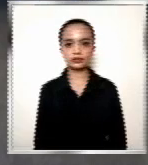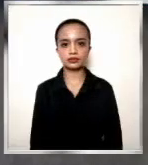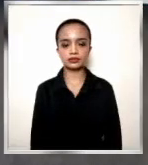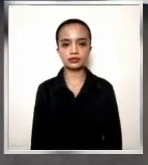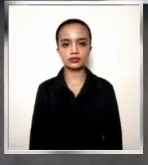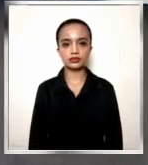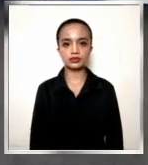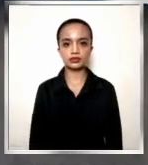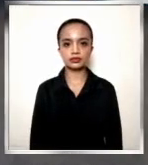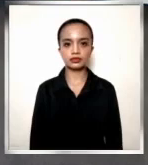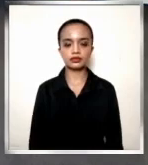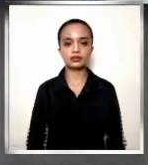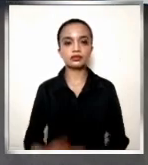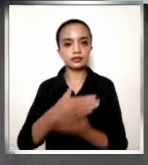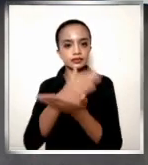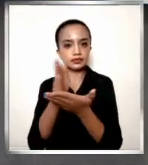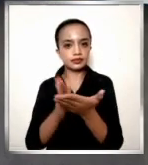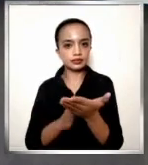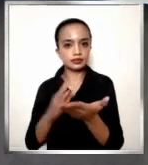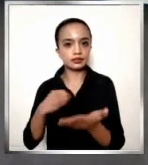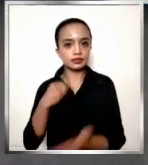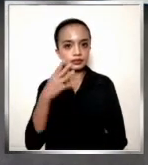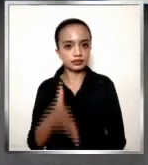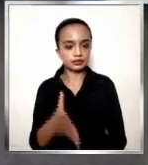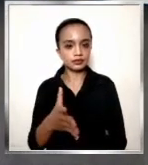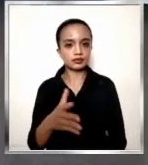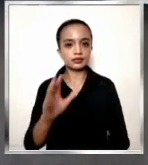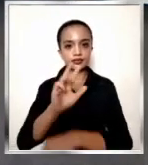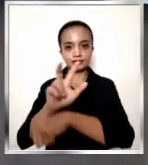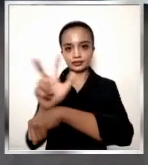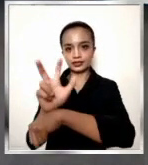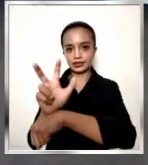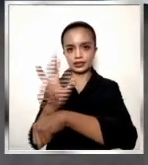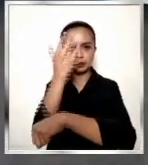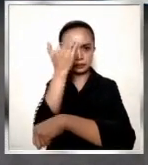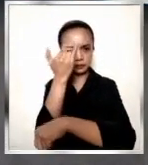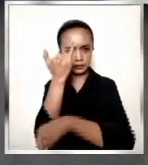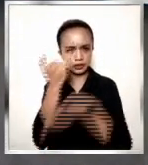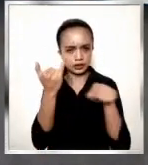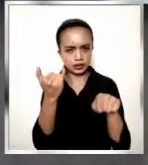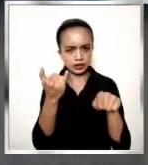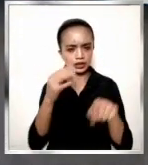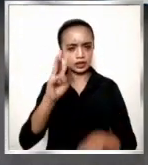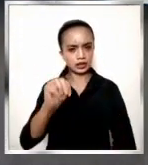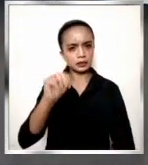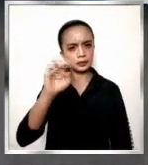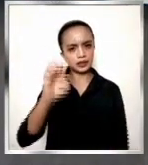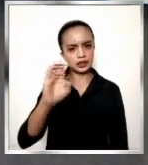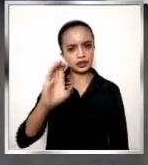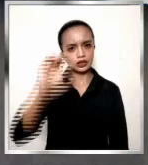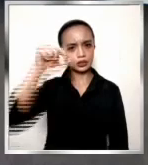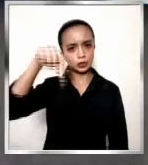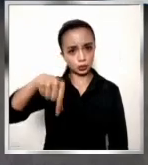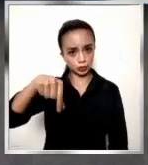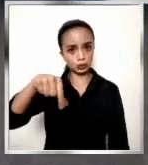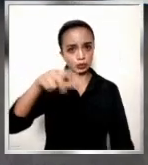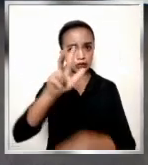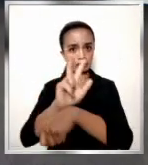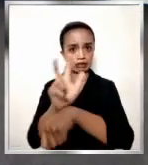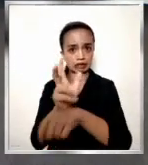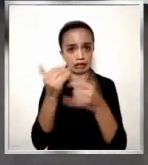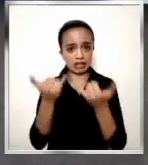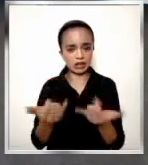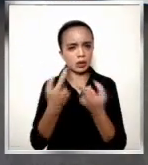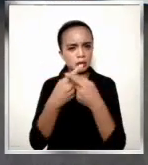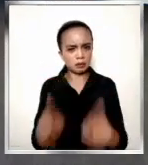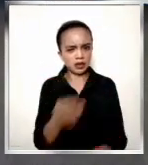ilang opisyal ng lungsod ng Naga kung bakit naka-MGC o MECQ ang kanilang lungsod ngayong mababa naman daw ang bilang